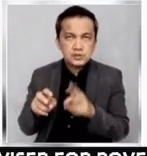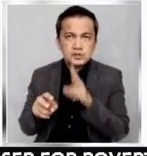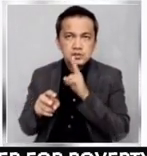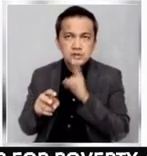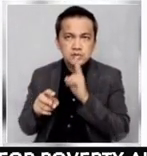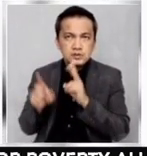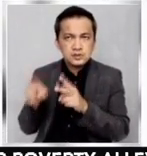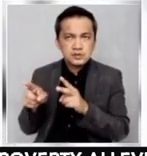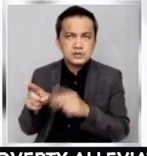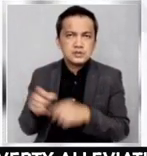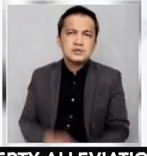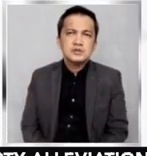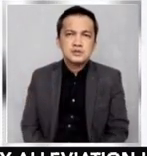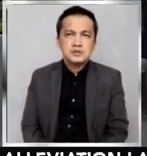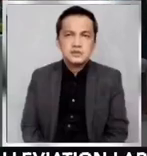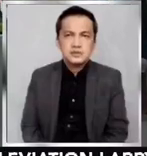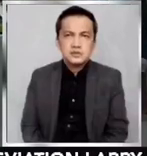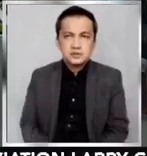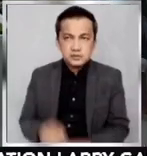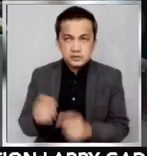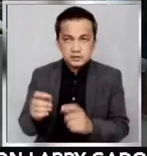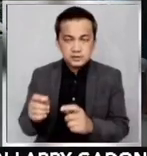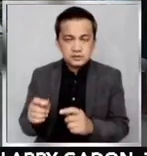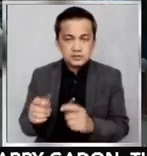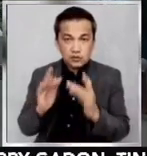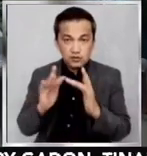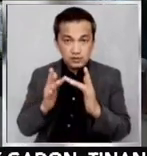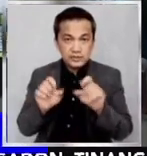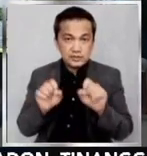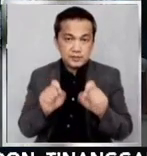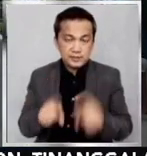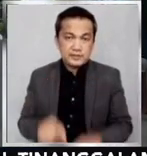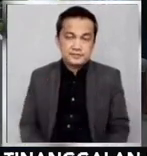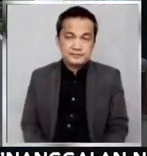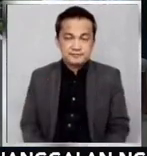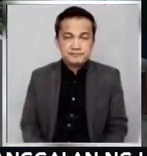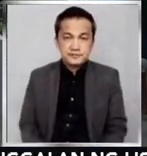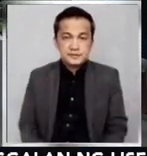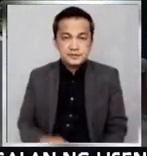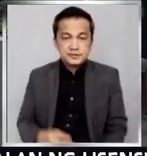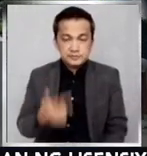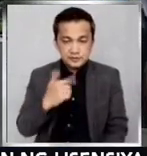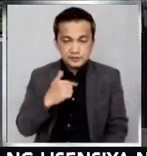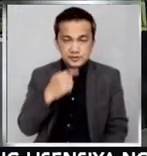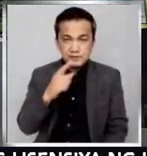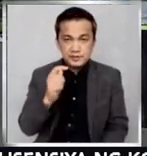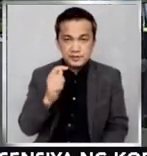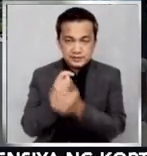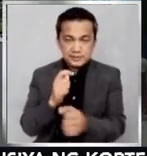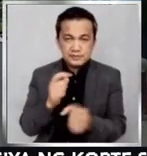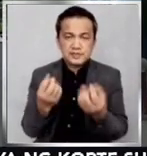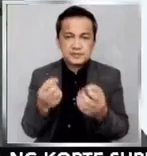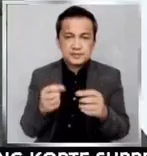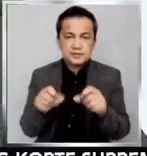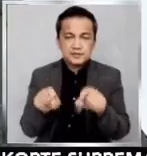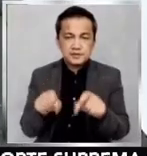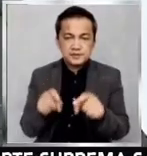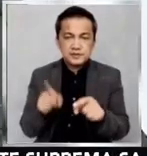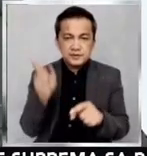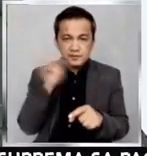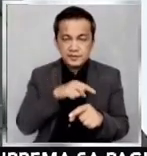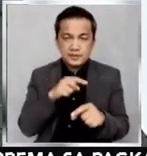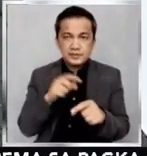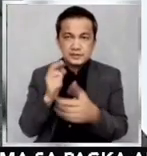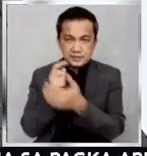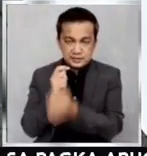ay nagtatransact through online. Sabi ng TESDA, dumarami raw ang mga nagbebenta ng pekeng TESDA certificate